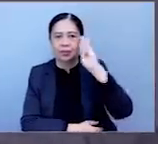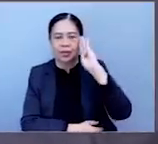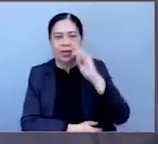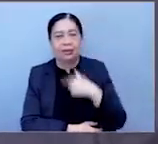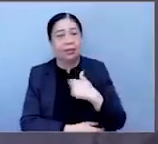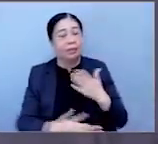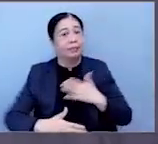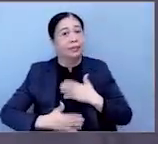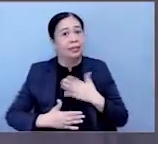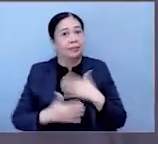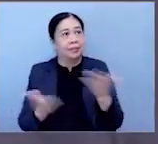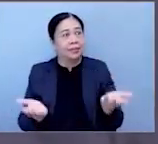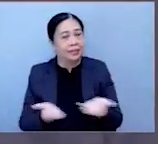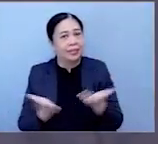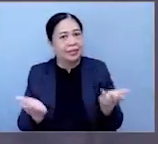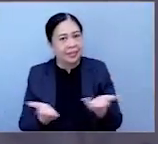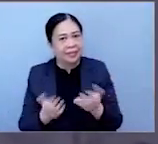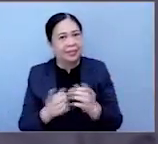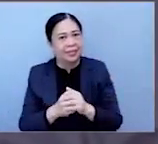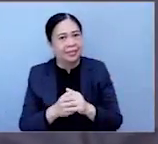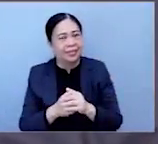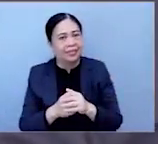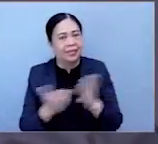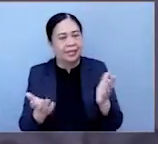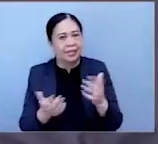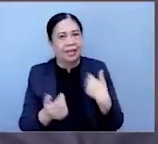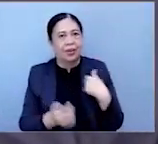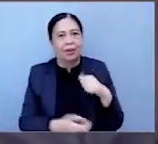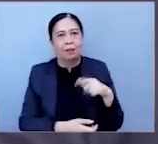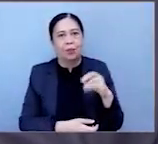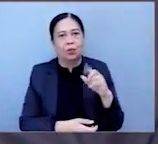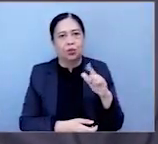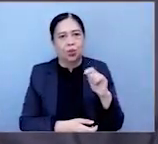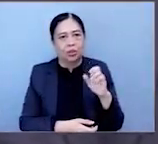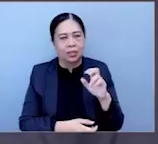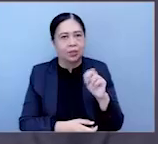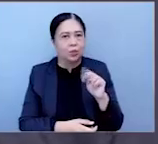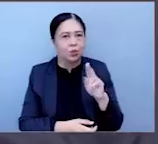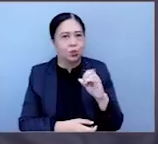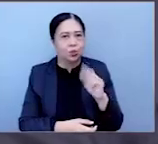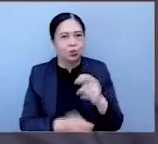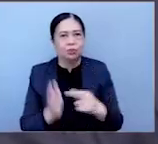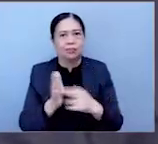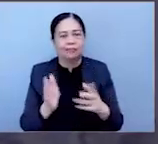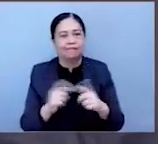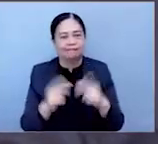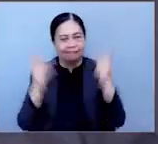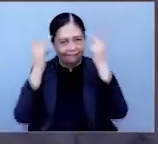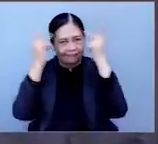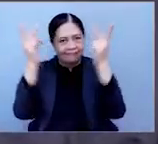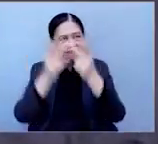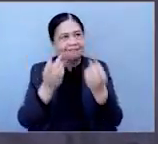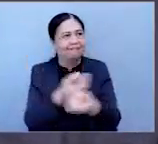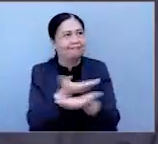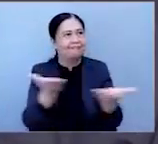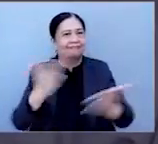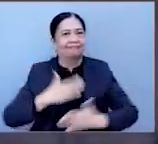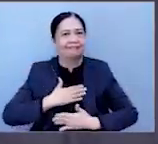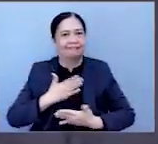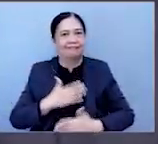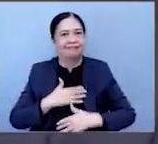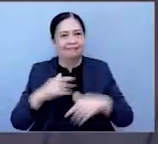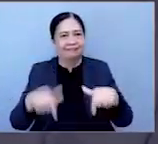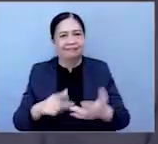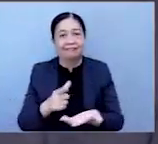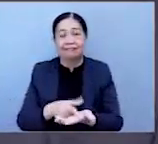delighted to be here as the Apostolic Nuncio, as the representative of Pope Francis. It gives me a lot of happiness to be here in Tarlac,